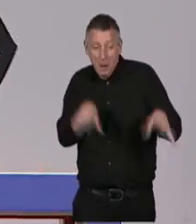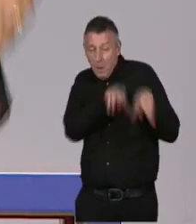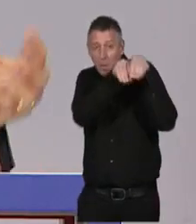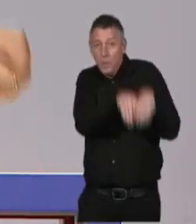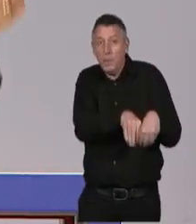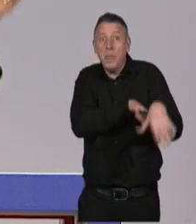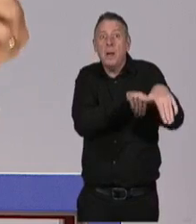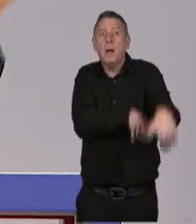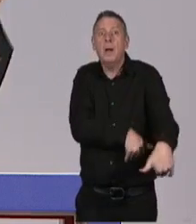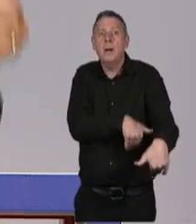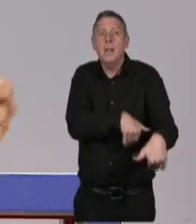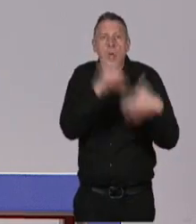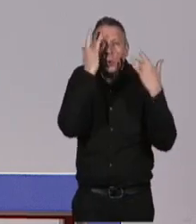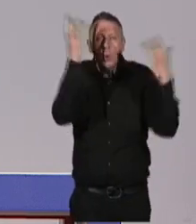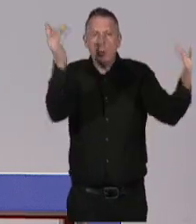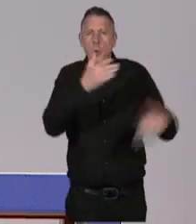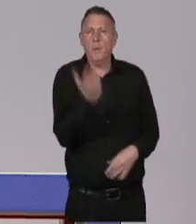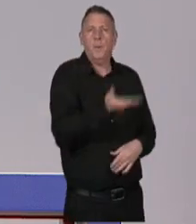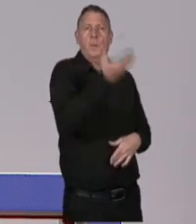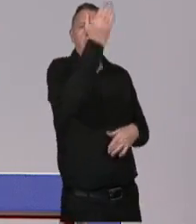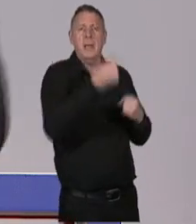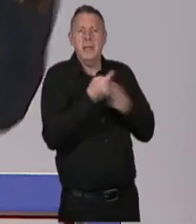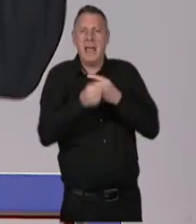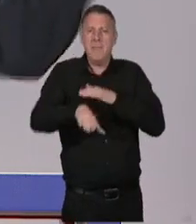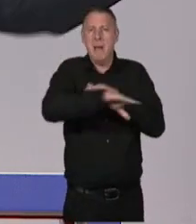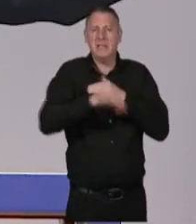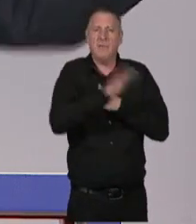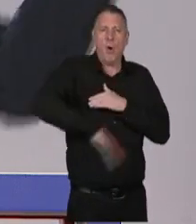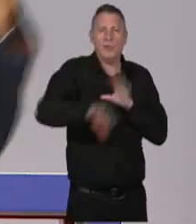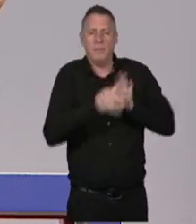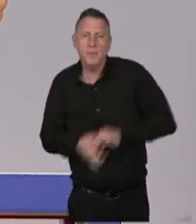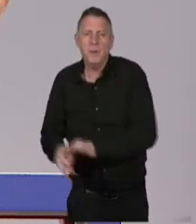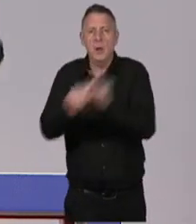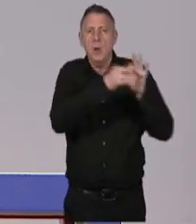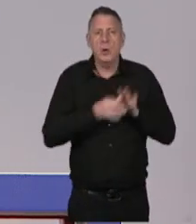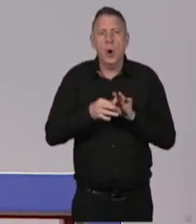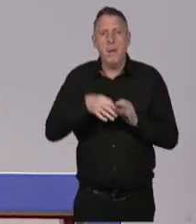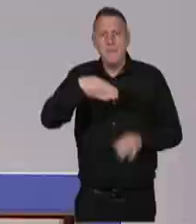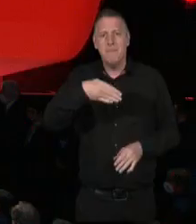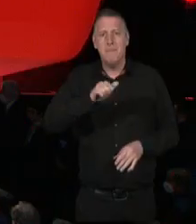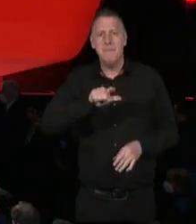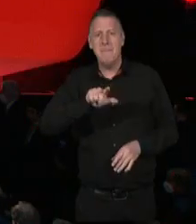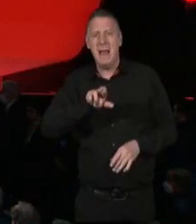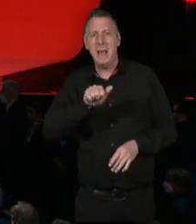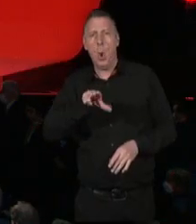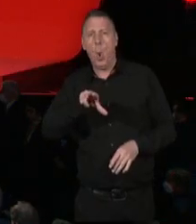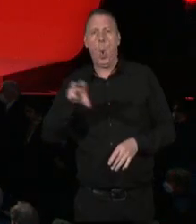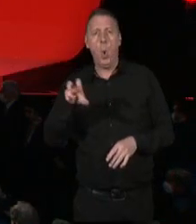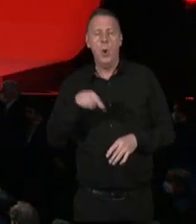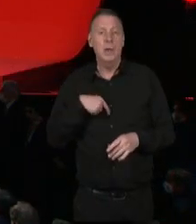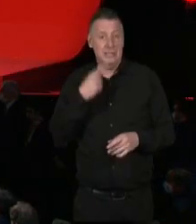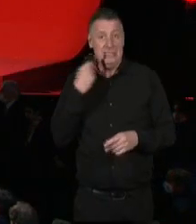La culture est notre ciment national. Comme le voulait André Malraux, nous irons au bout d'un